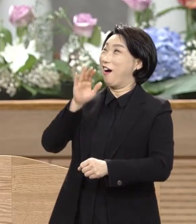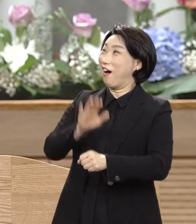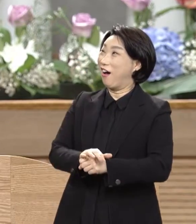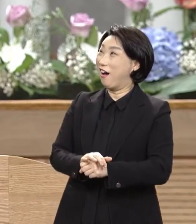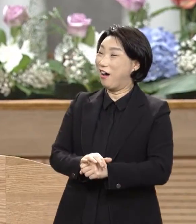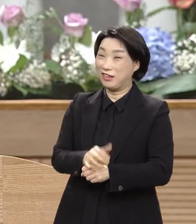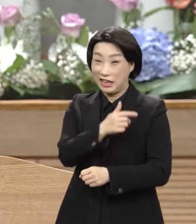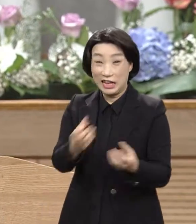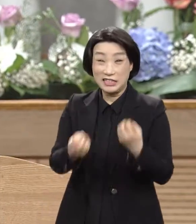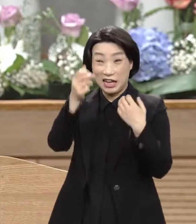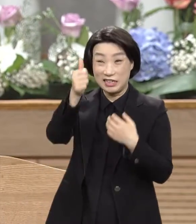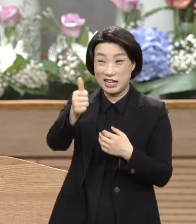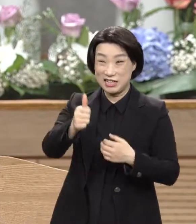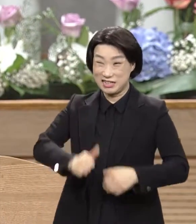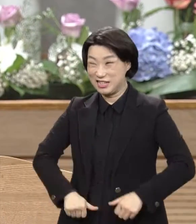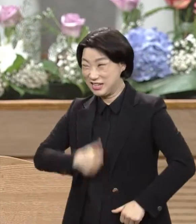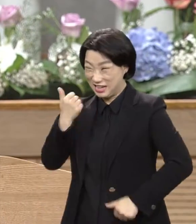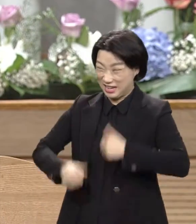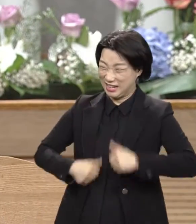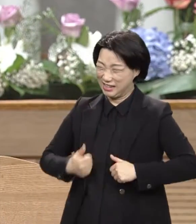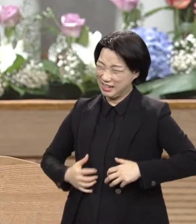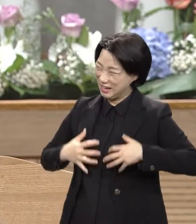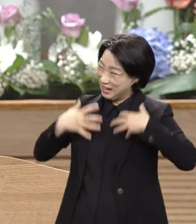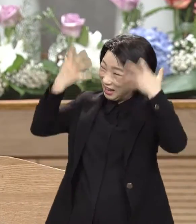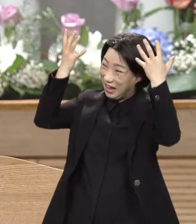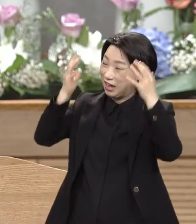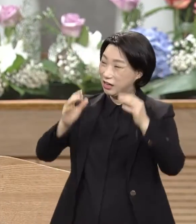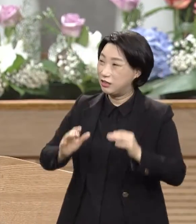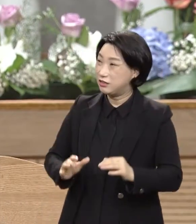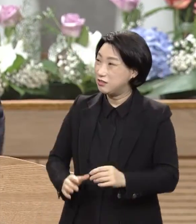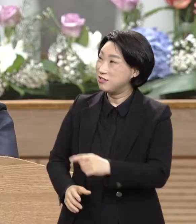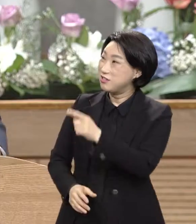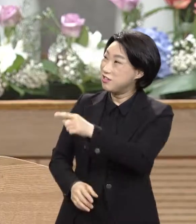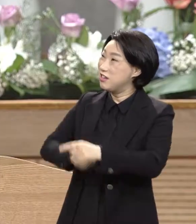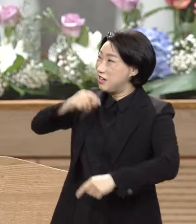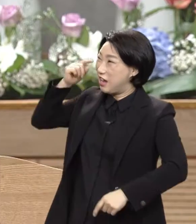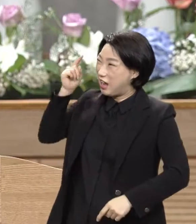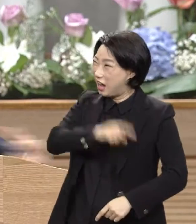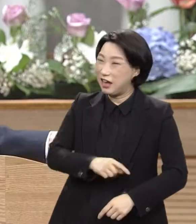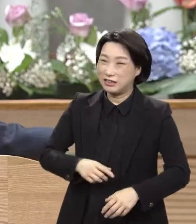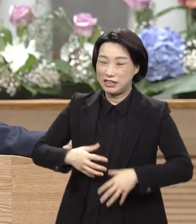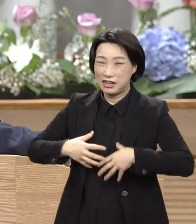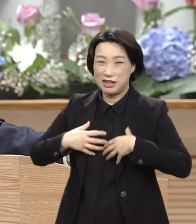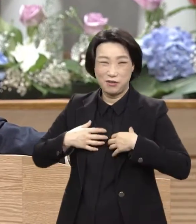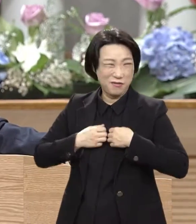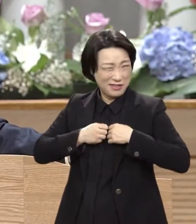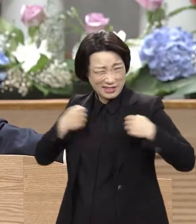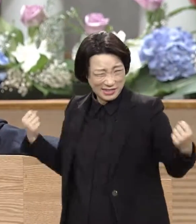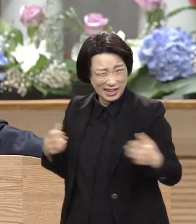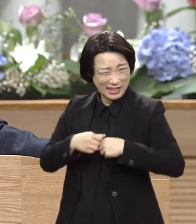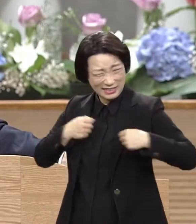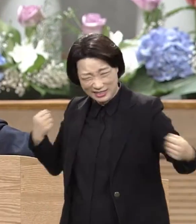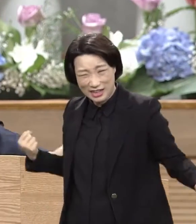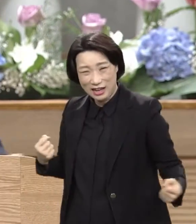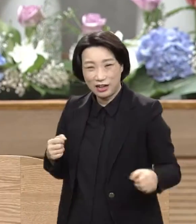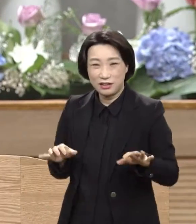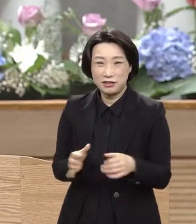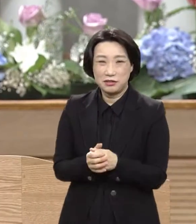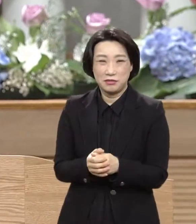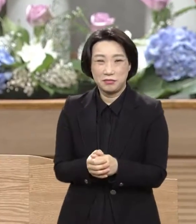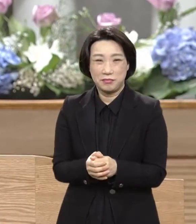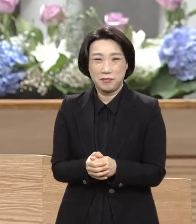이때 대제사장이 화를 푹 내면서 자기 옷을 착 찢으면서